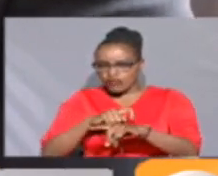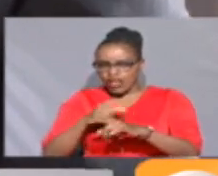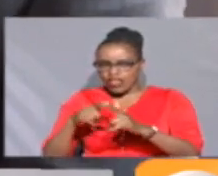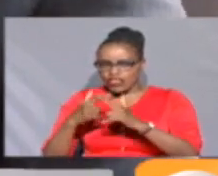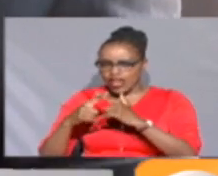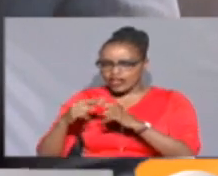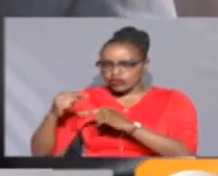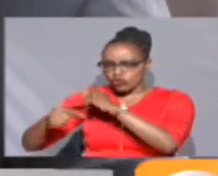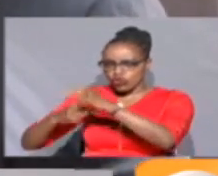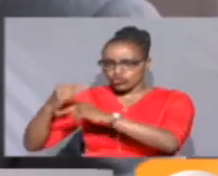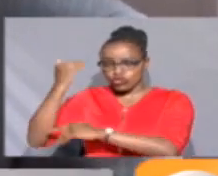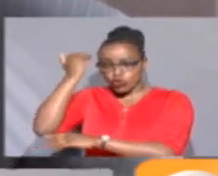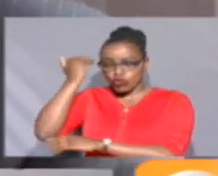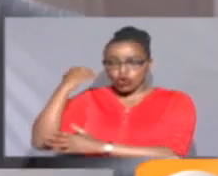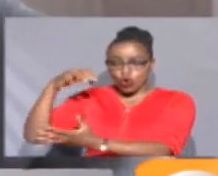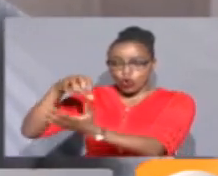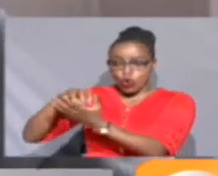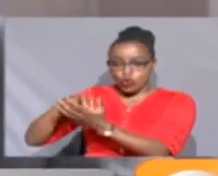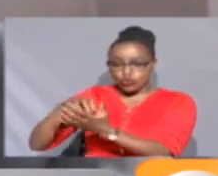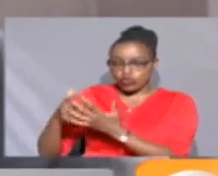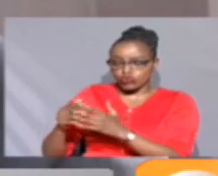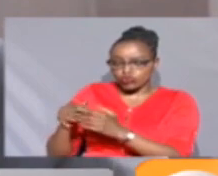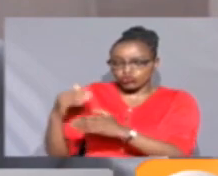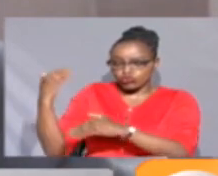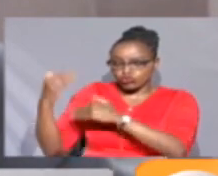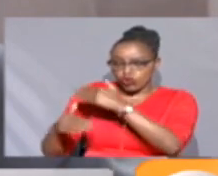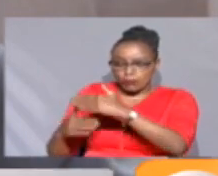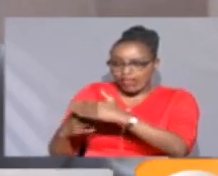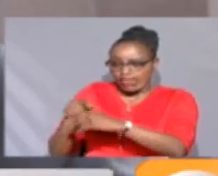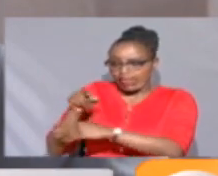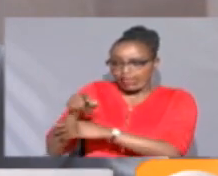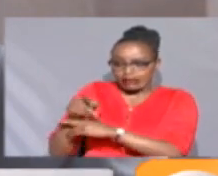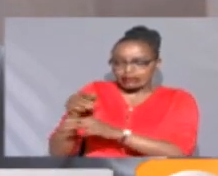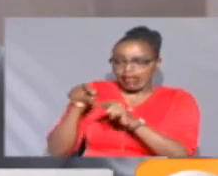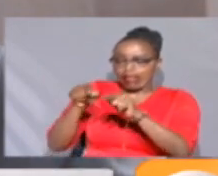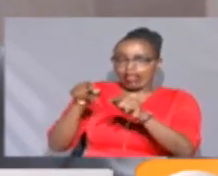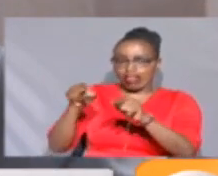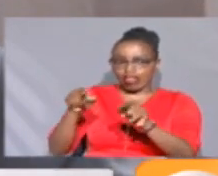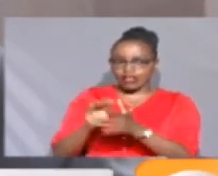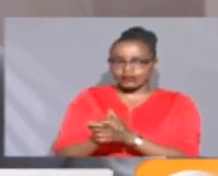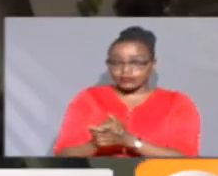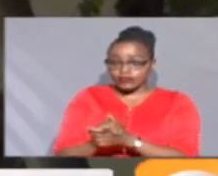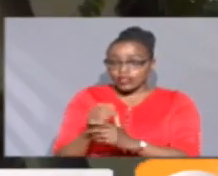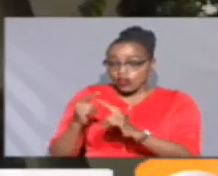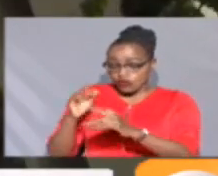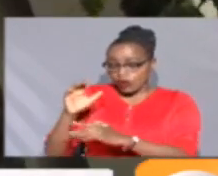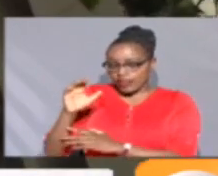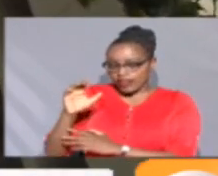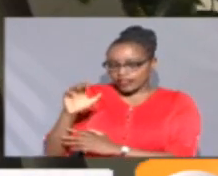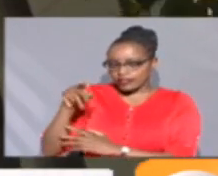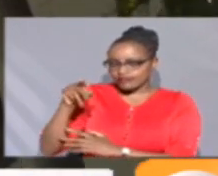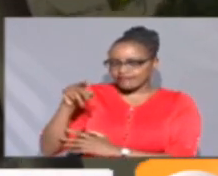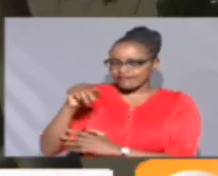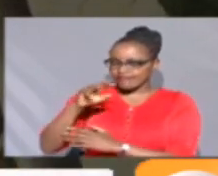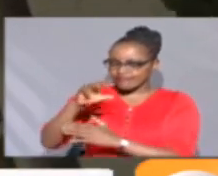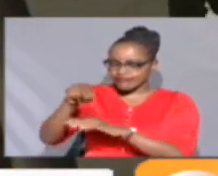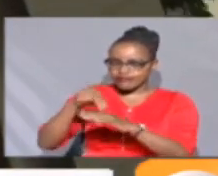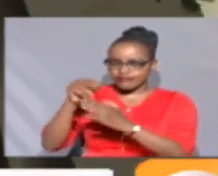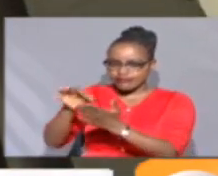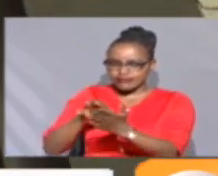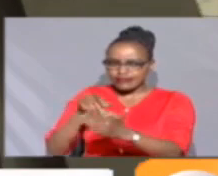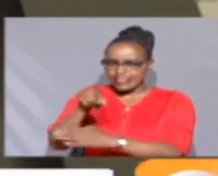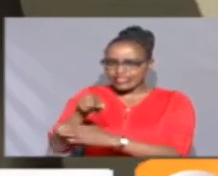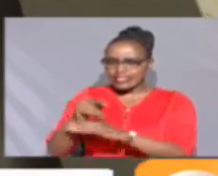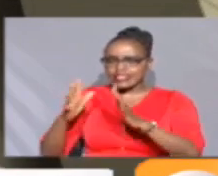wa mashtaka mahakamani kujiondolea lawama. Na kwa sababu wizara ya hazina ya kitaifa ni kama roho ya